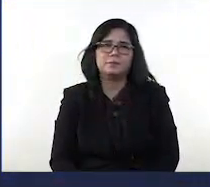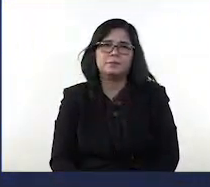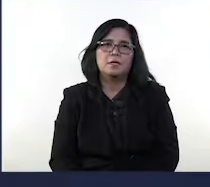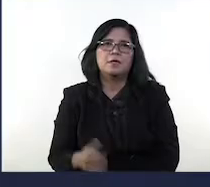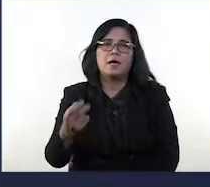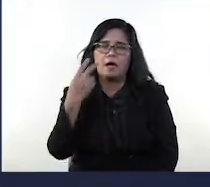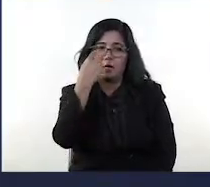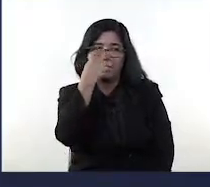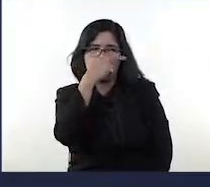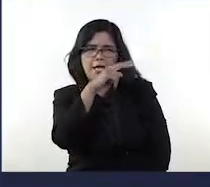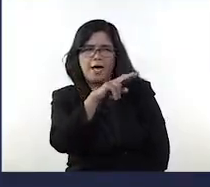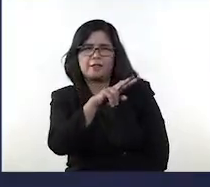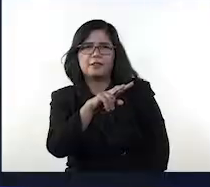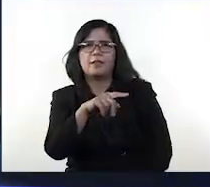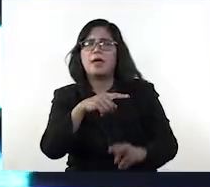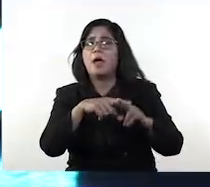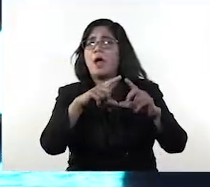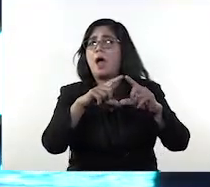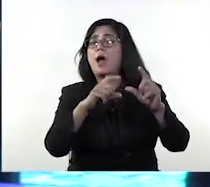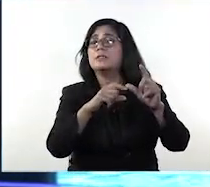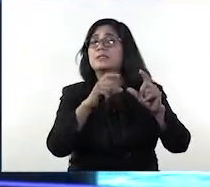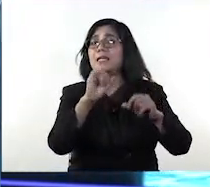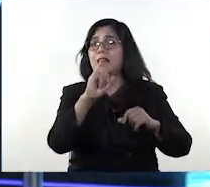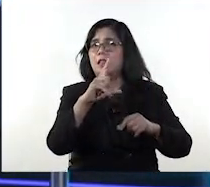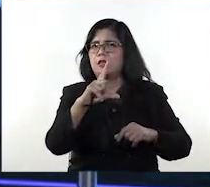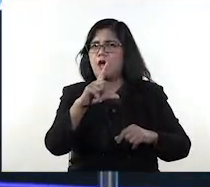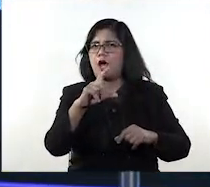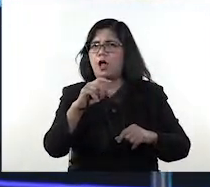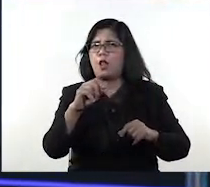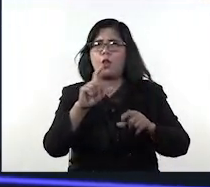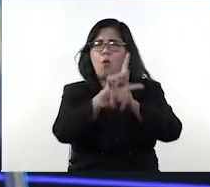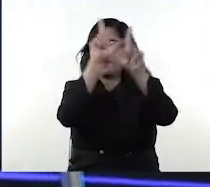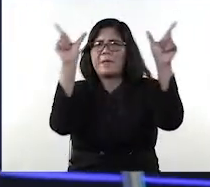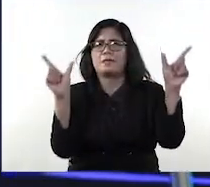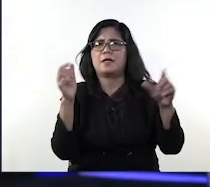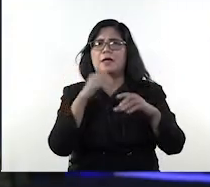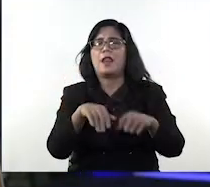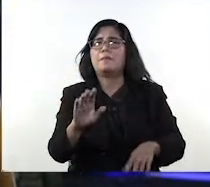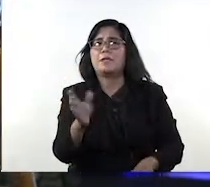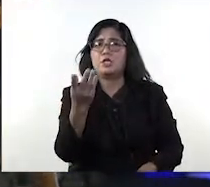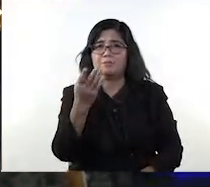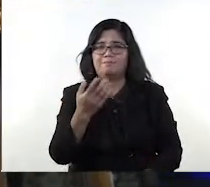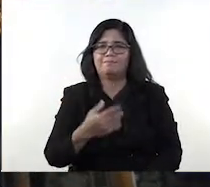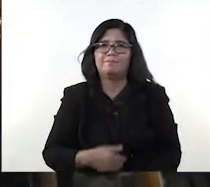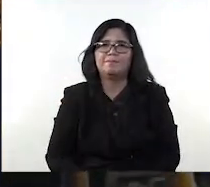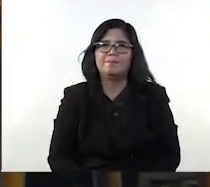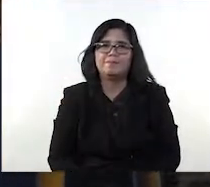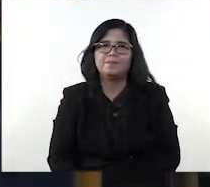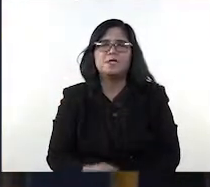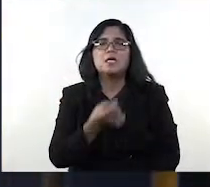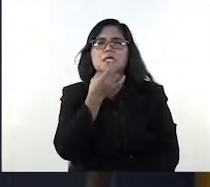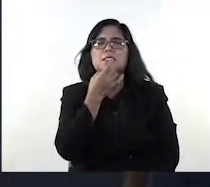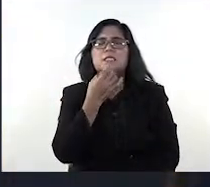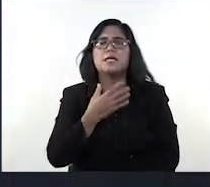Oh ya Ada melihat hasil-hasil yang luar biasa lam kehidupannya Hai Izinkan saya Hai